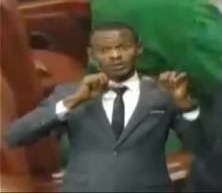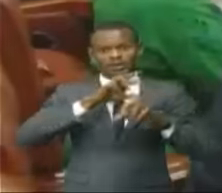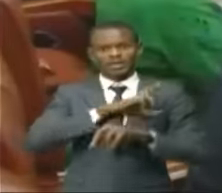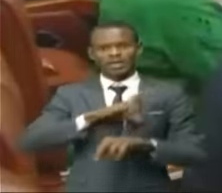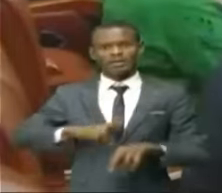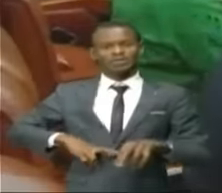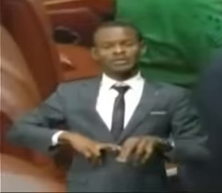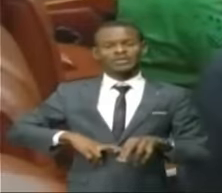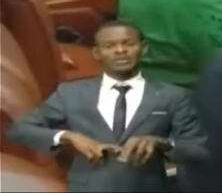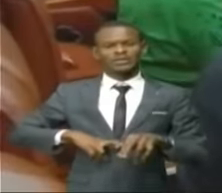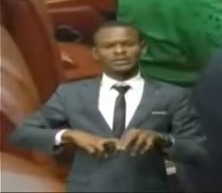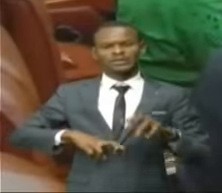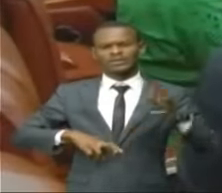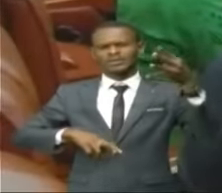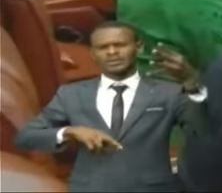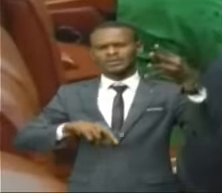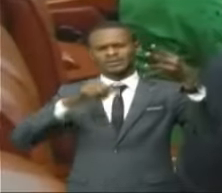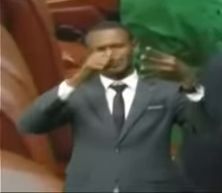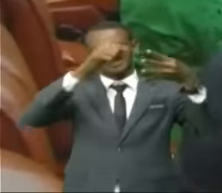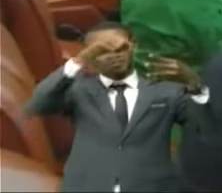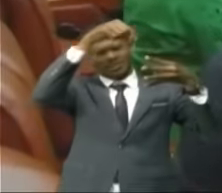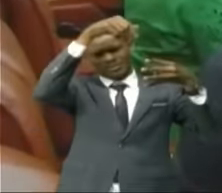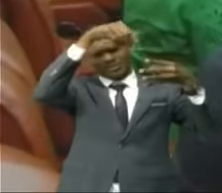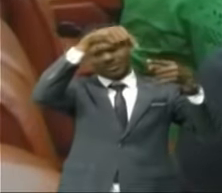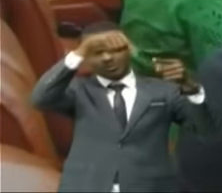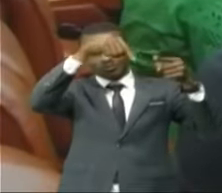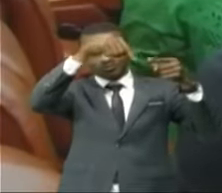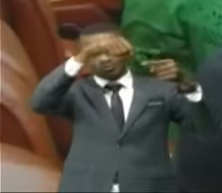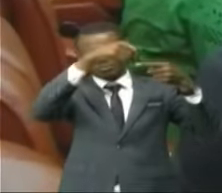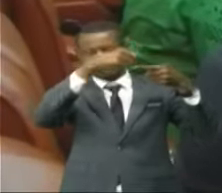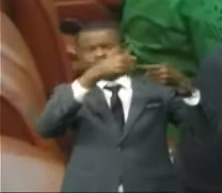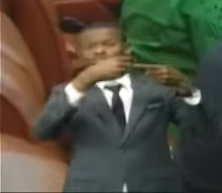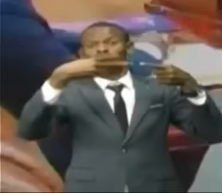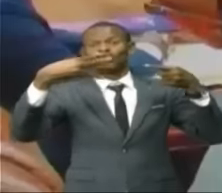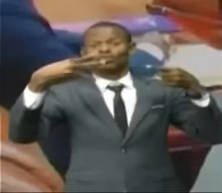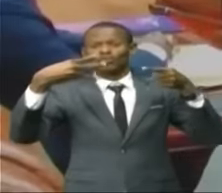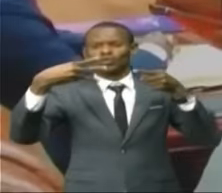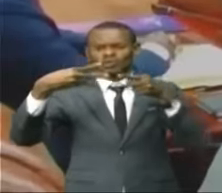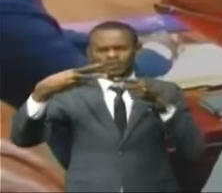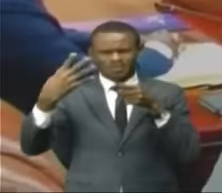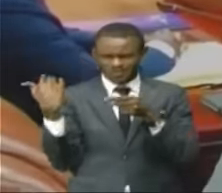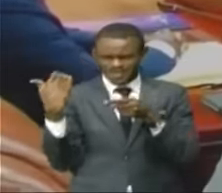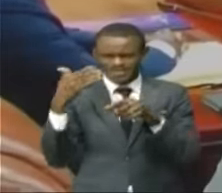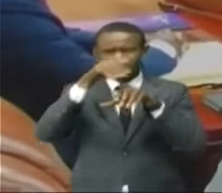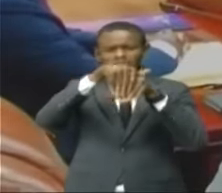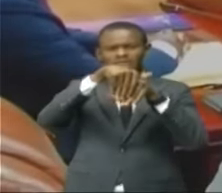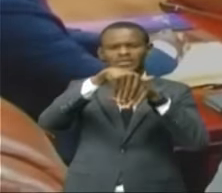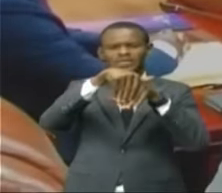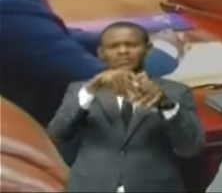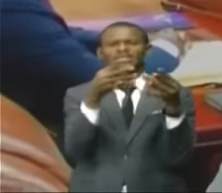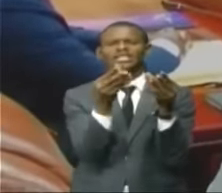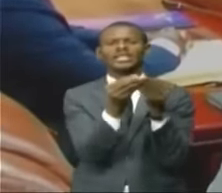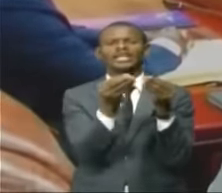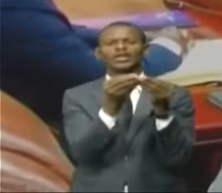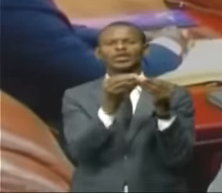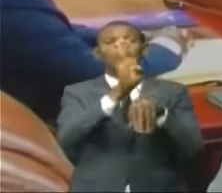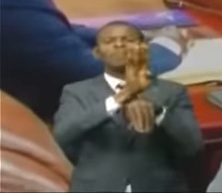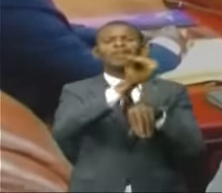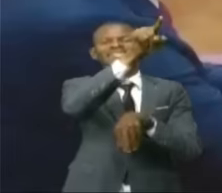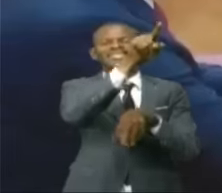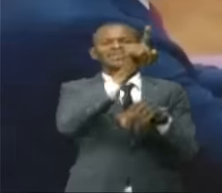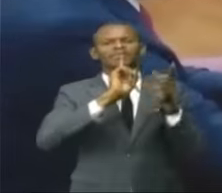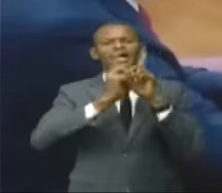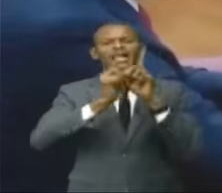1. De sa participation au deuxième sommet de trois bassins. Le président de la République a fait le point au